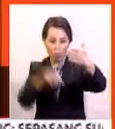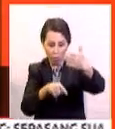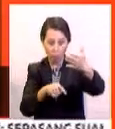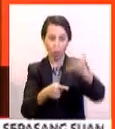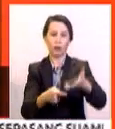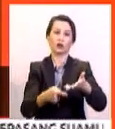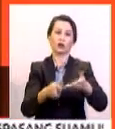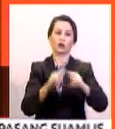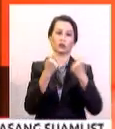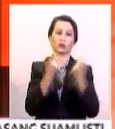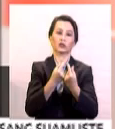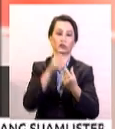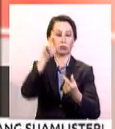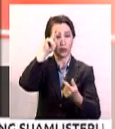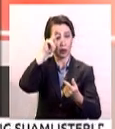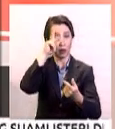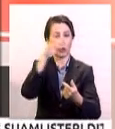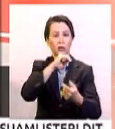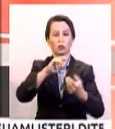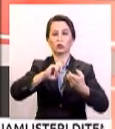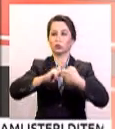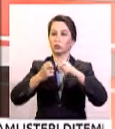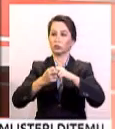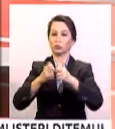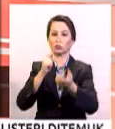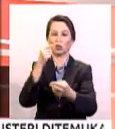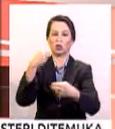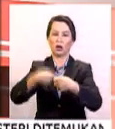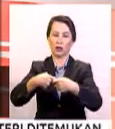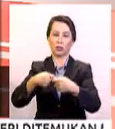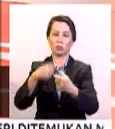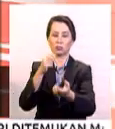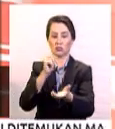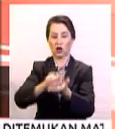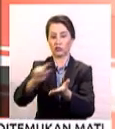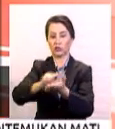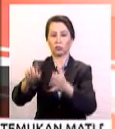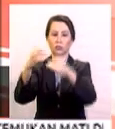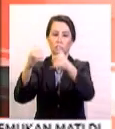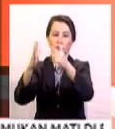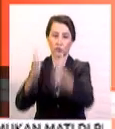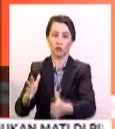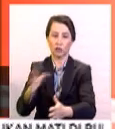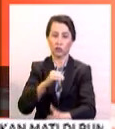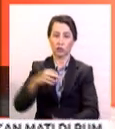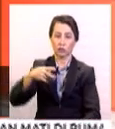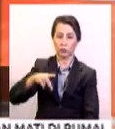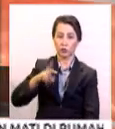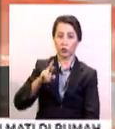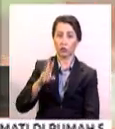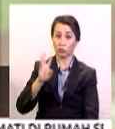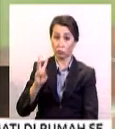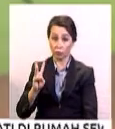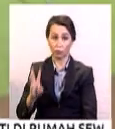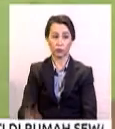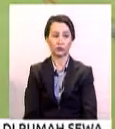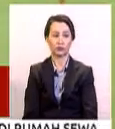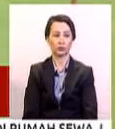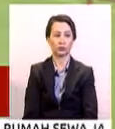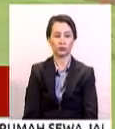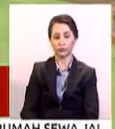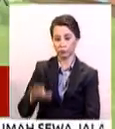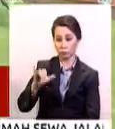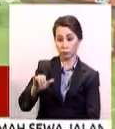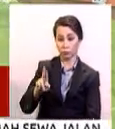terhadap pasukan Kelantan dan juga isu berkaitan dengan gaji pemain-pemain serta TRW. Untuk rekod, Yusri